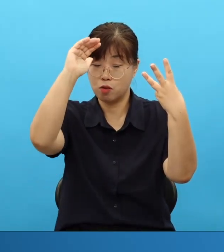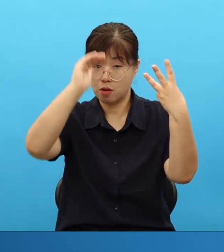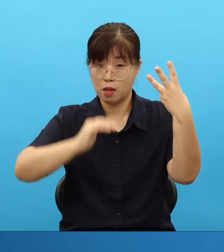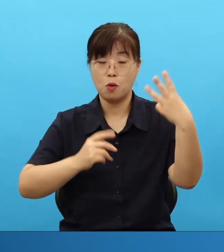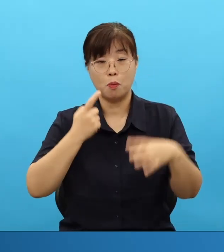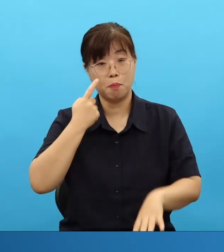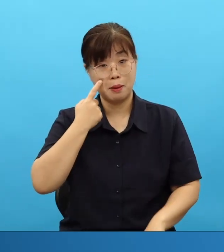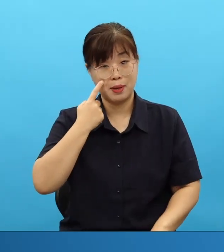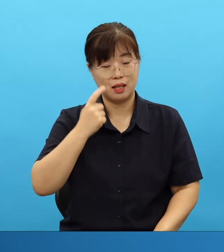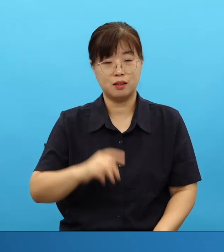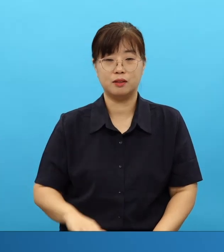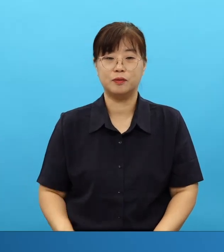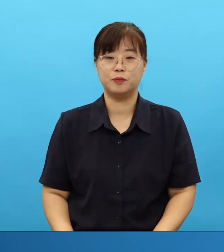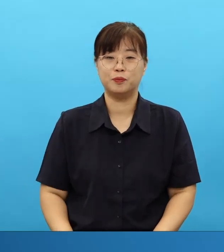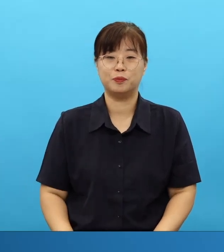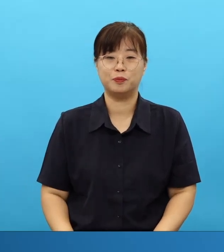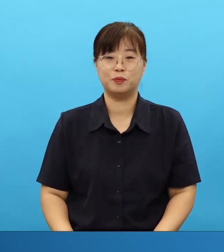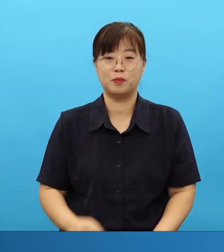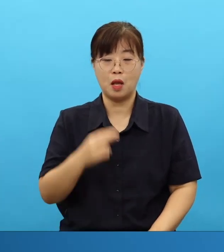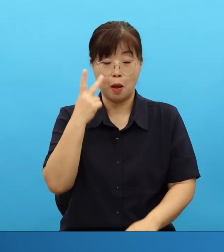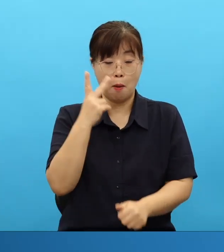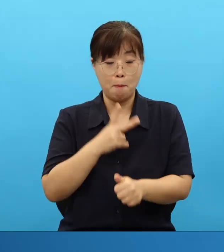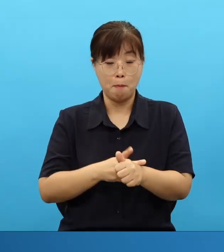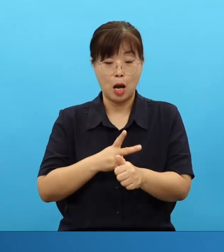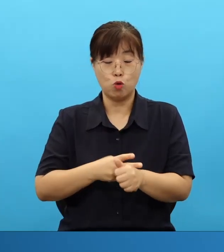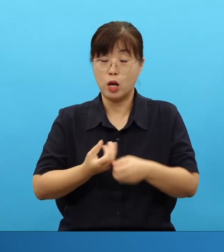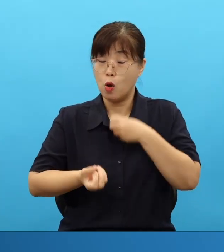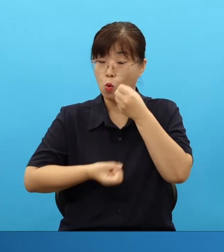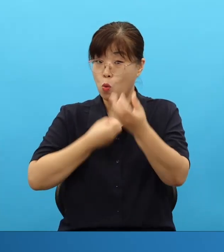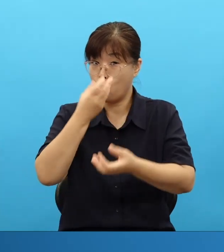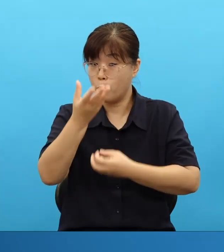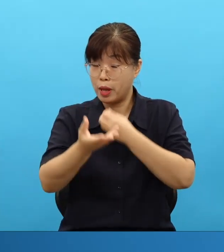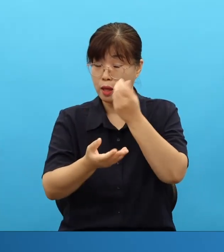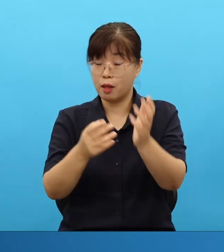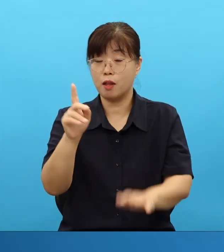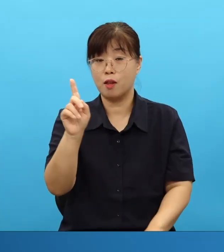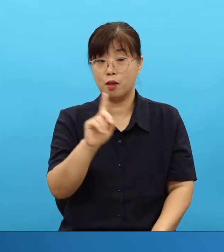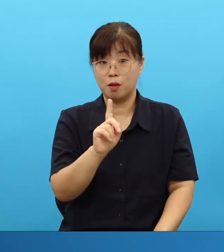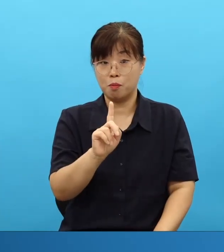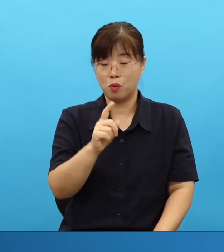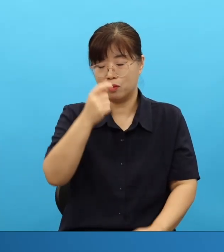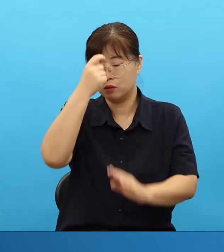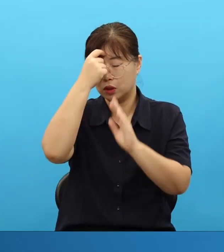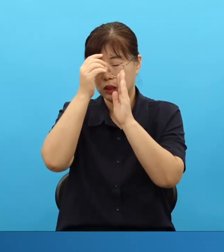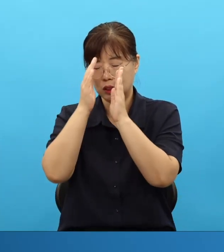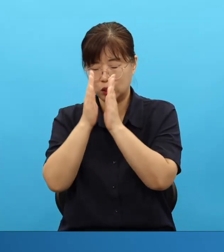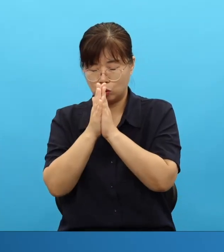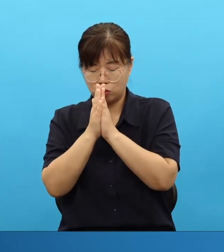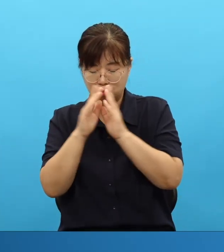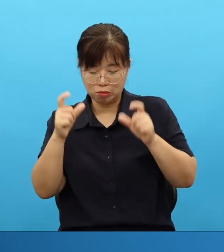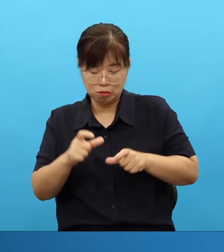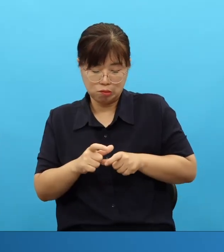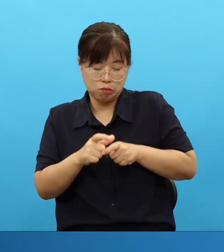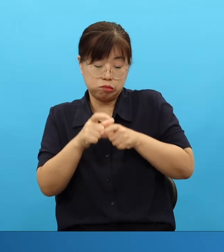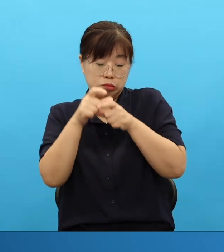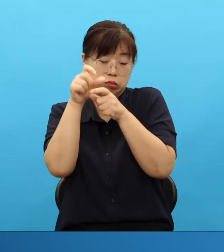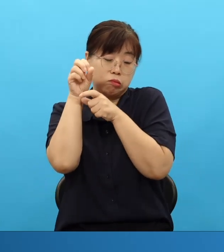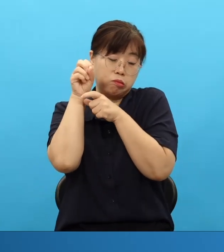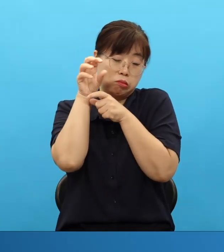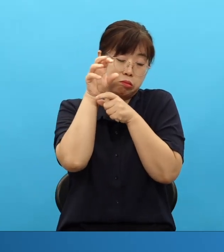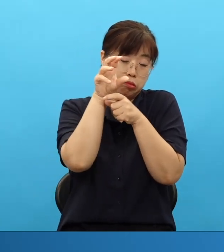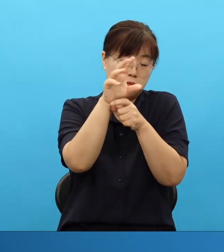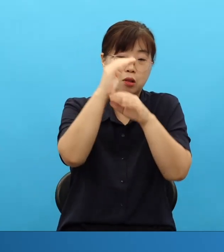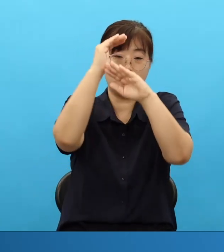했습니다 이런 그 빛의 망대를 가지고 있으면요이 기도 속에서 아 기도가